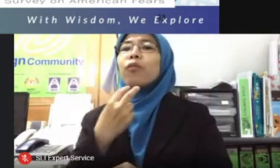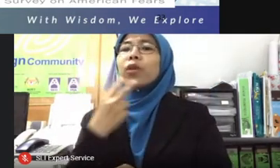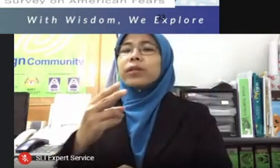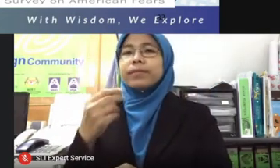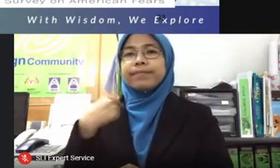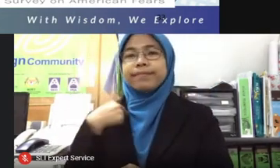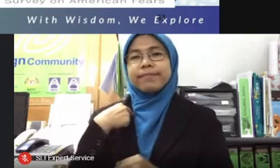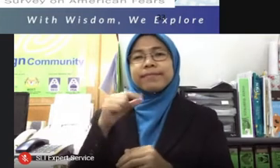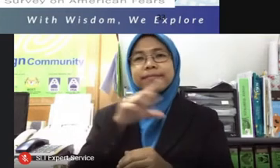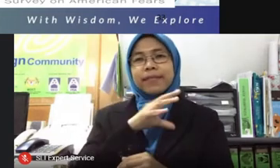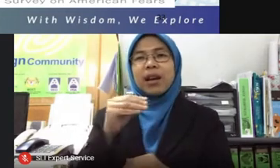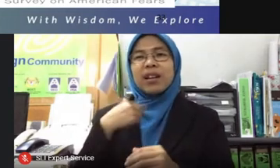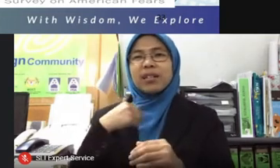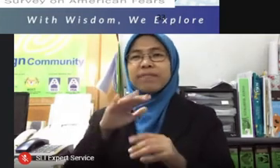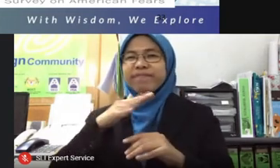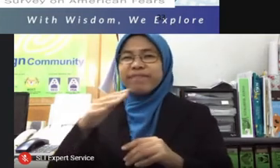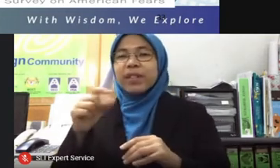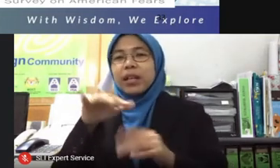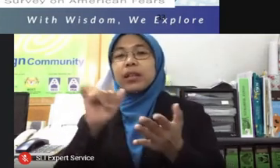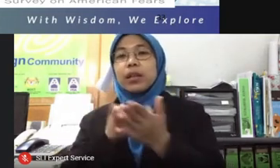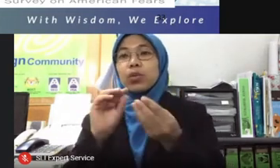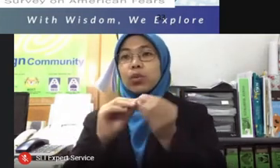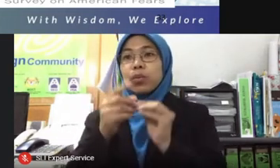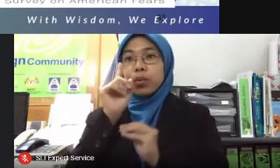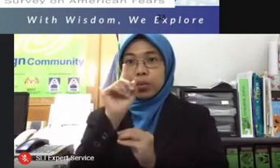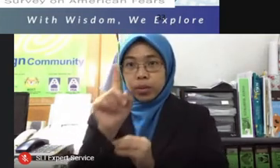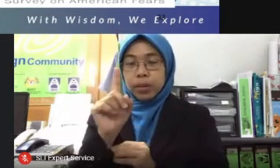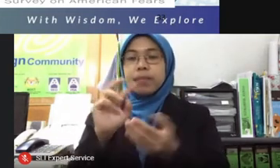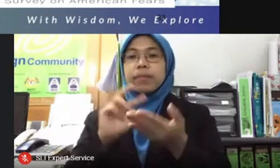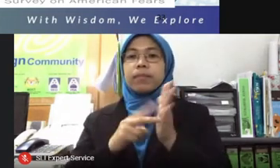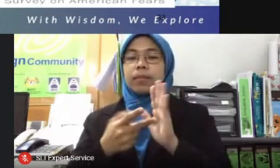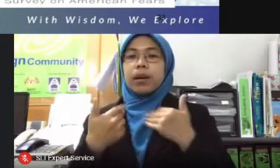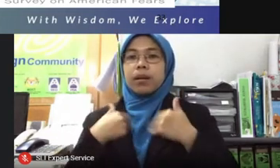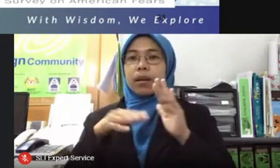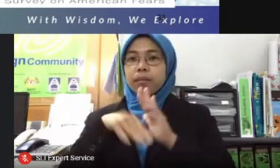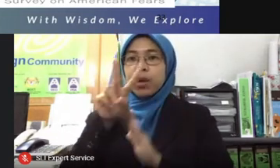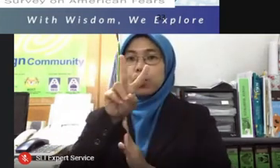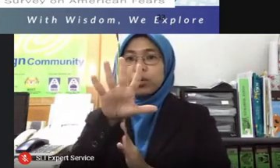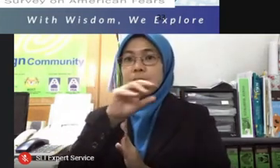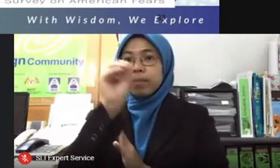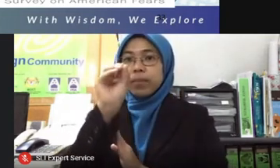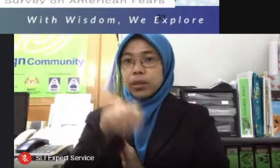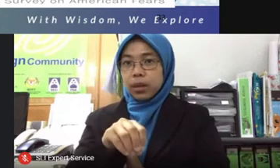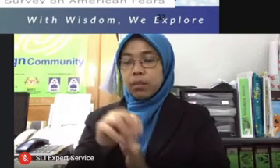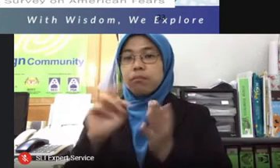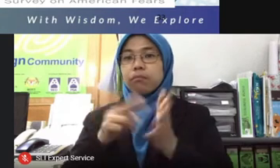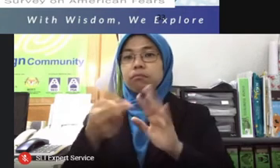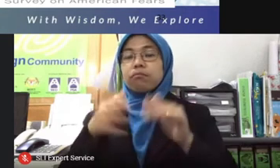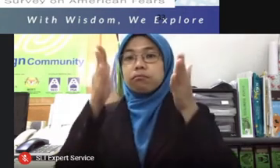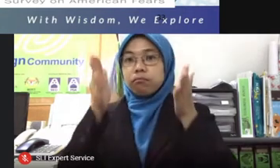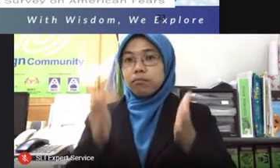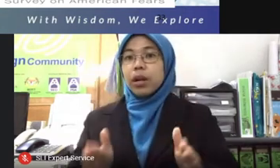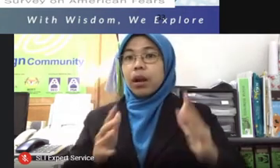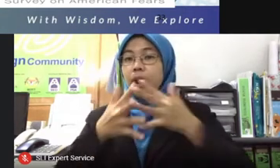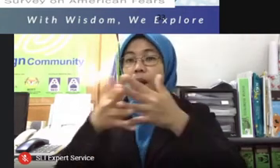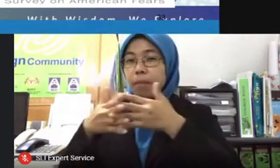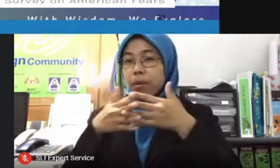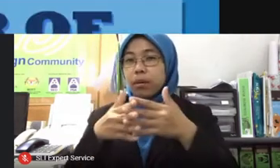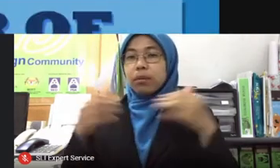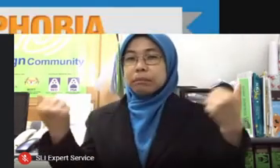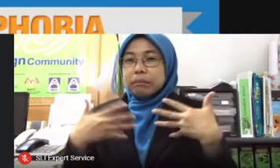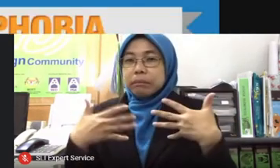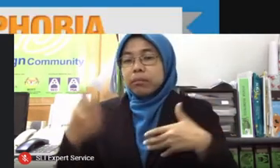takut juga dan sebagainya . Tapi yang nombor satu tu lebih daripada 25% rakyat Amerika yang takut untuk